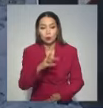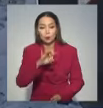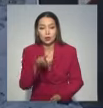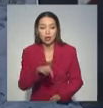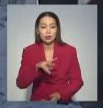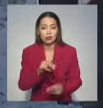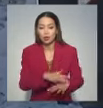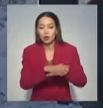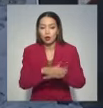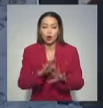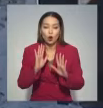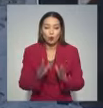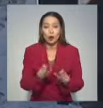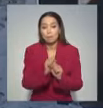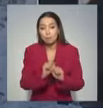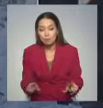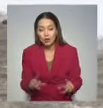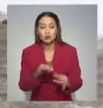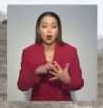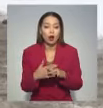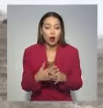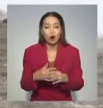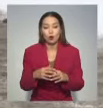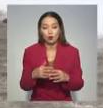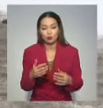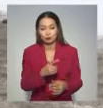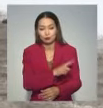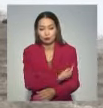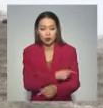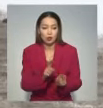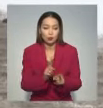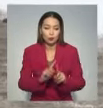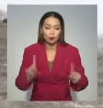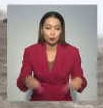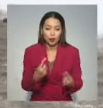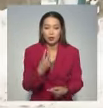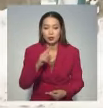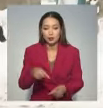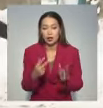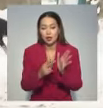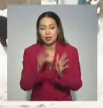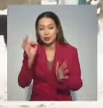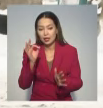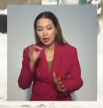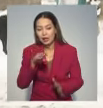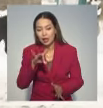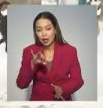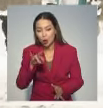деді. Ал жайлы мектеп және ауылдық денсаулық сақтау саласын жаңғырту жобаларына 2,8